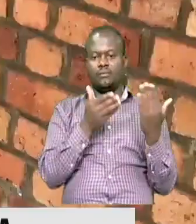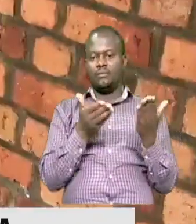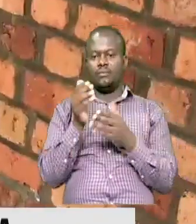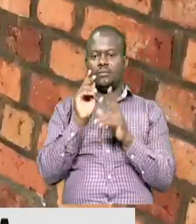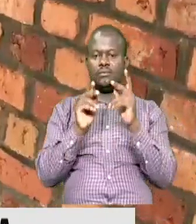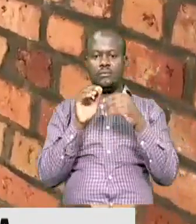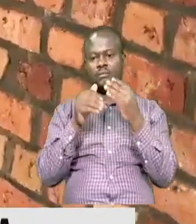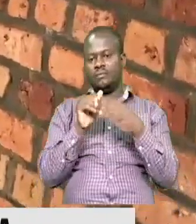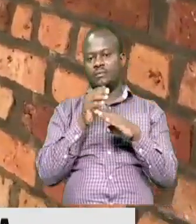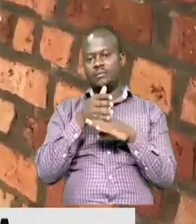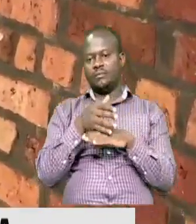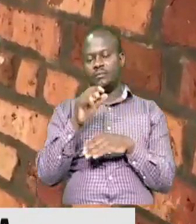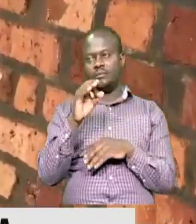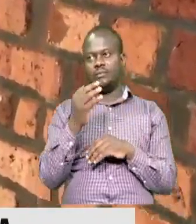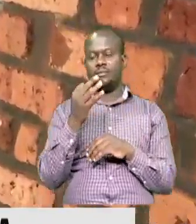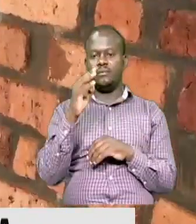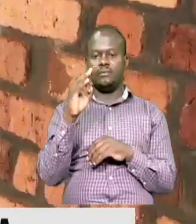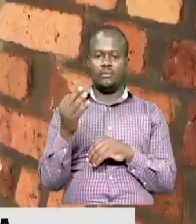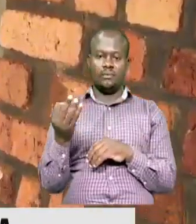abaturage